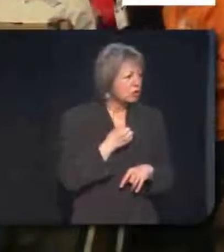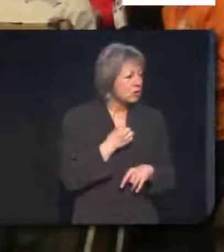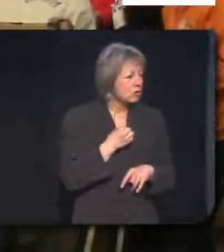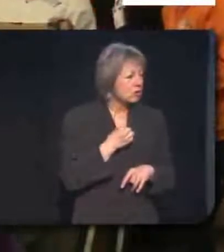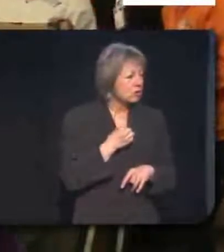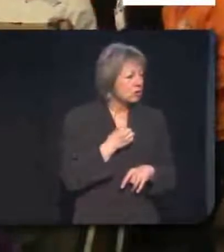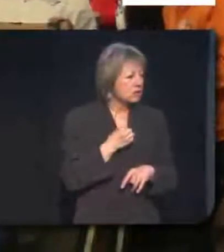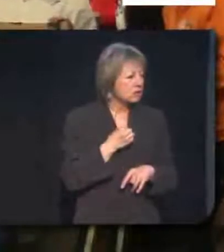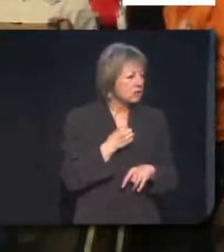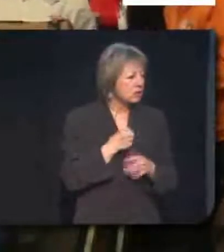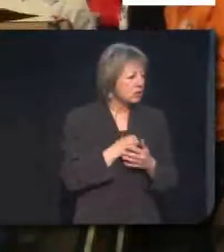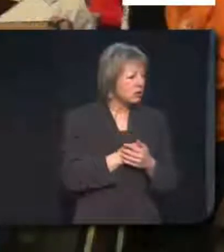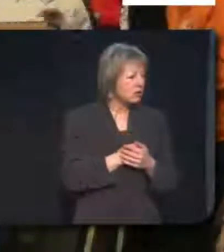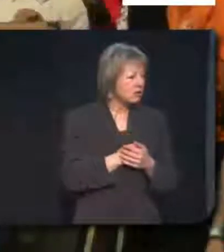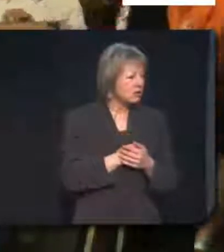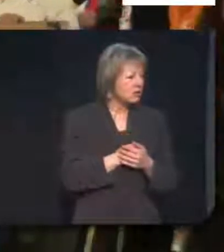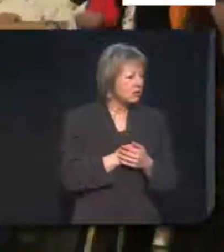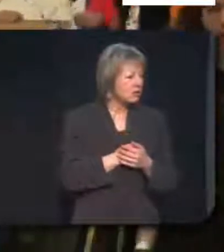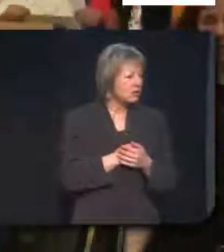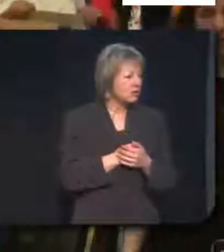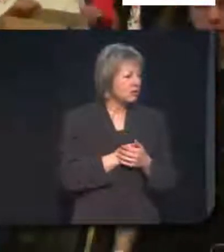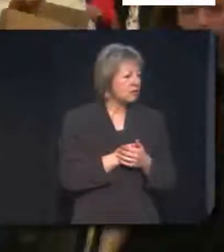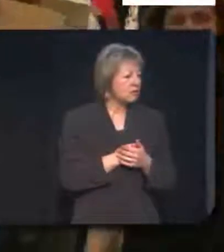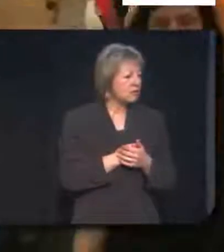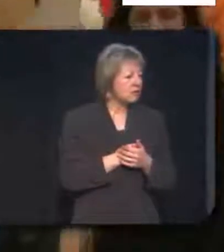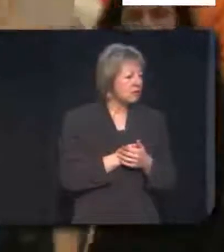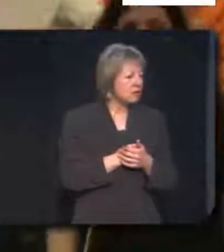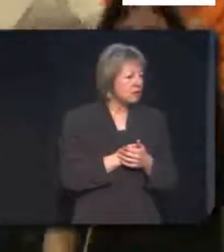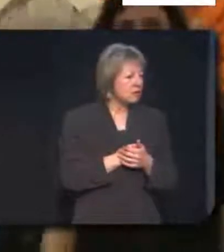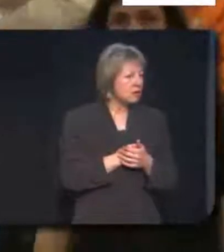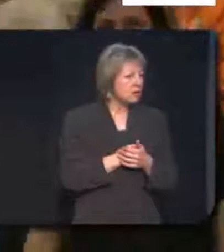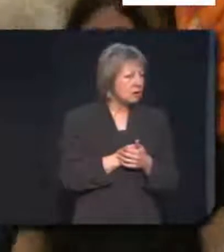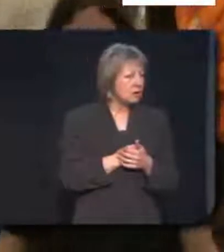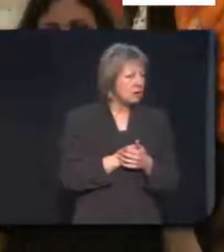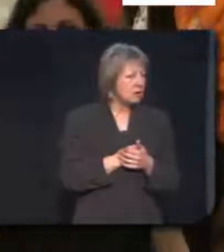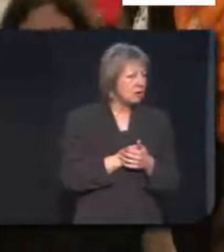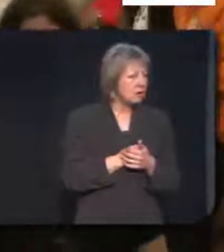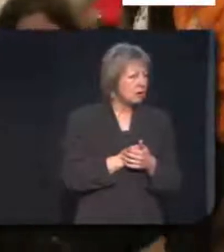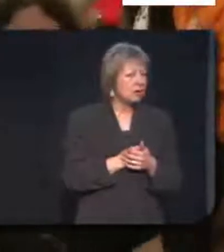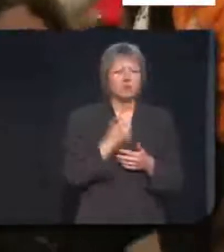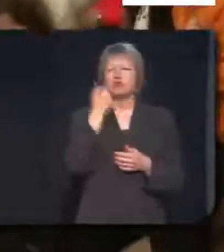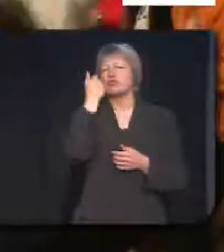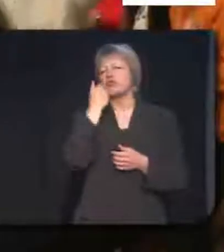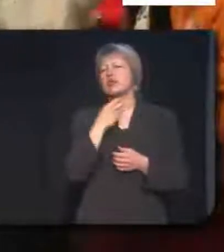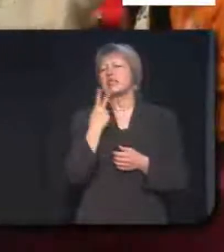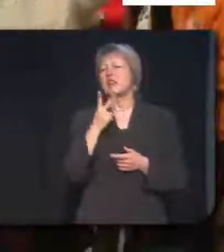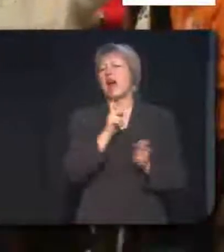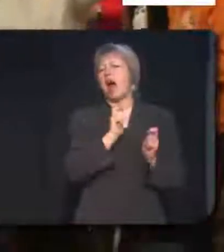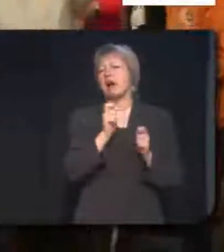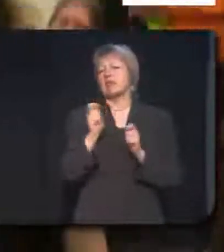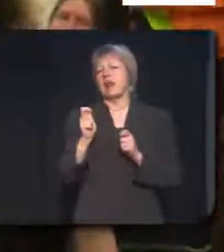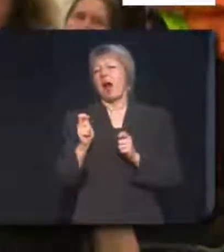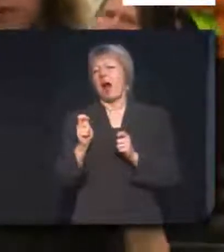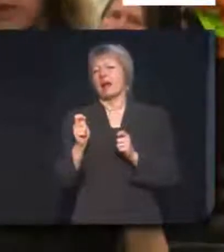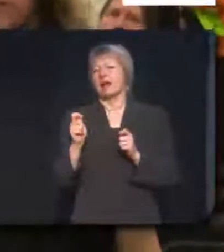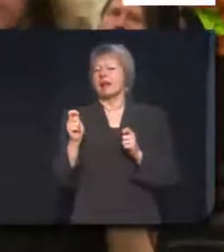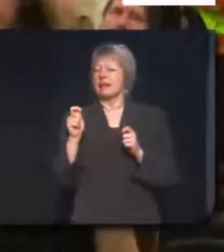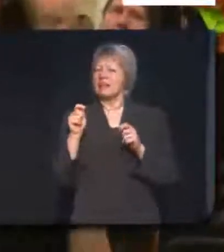Dank okay ich habe eine Frage könnte dir die Titel der beiden Anträge bitte noch mal verlesen